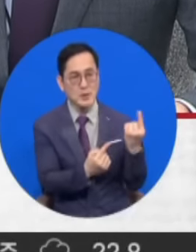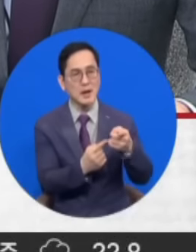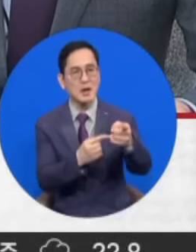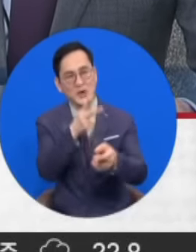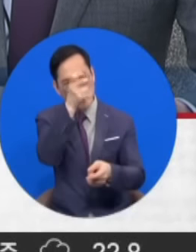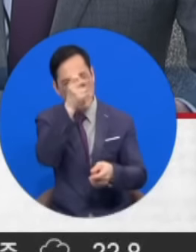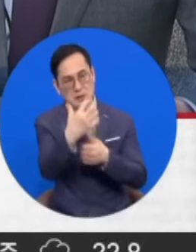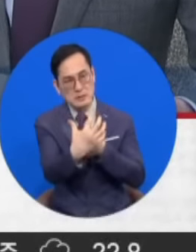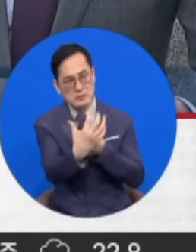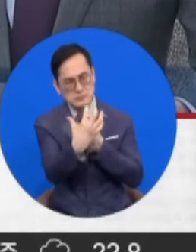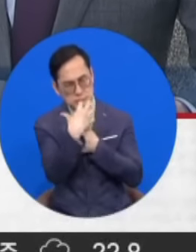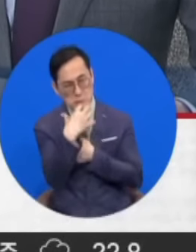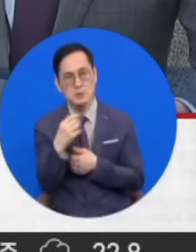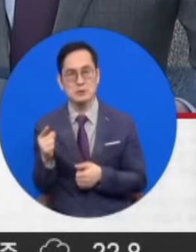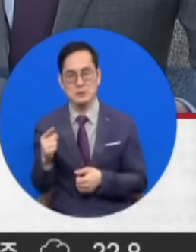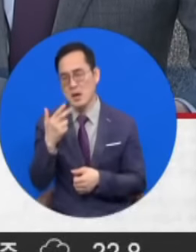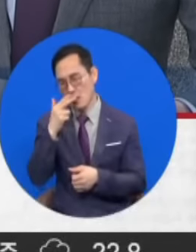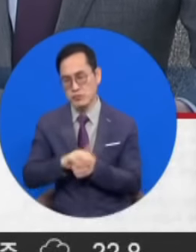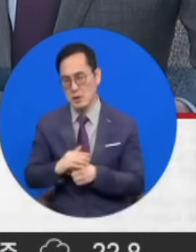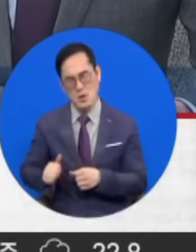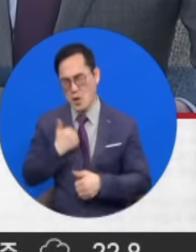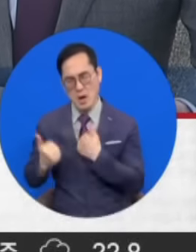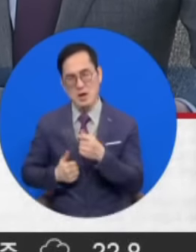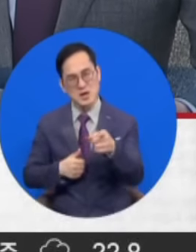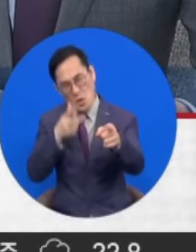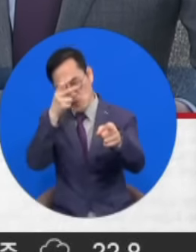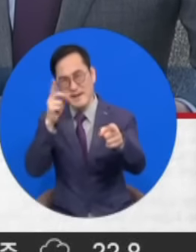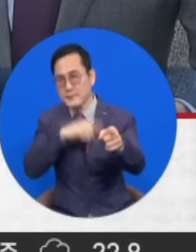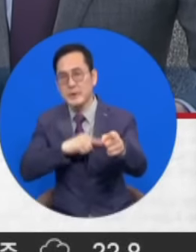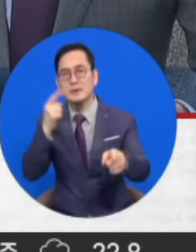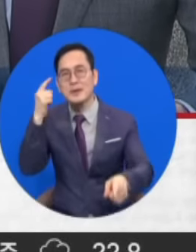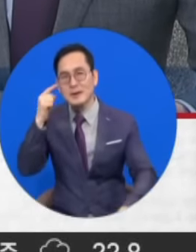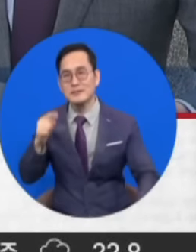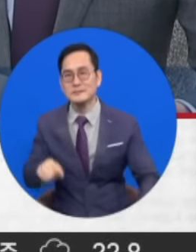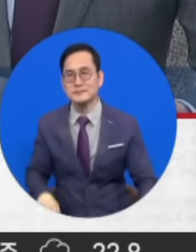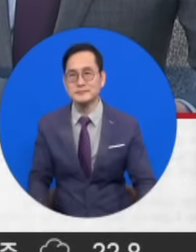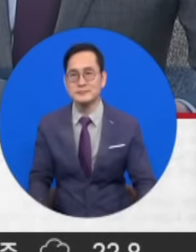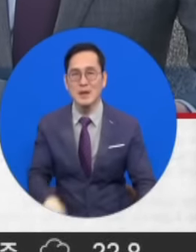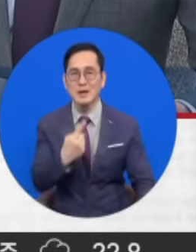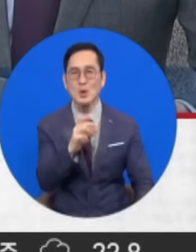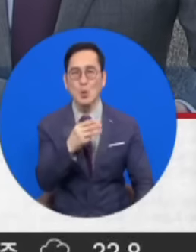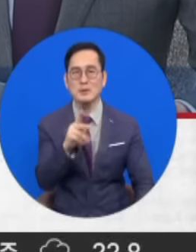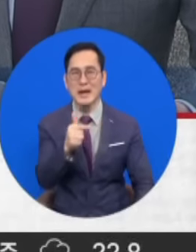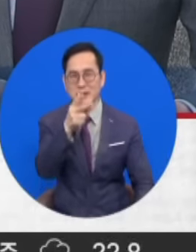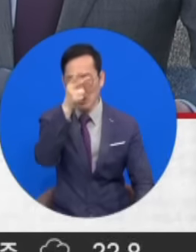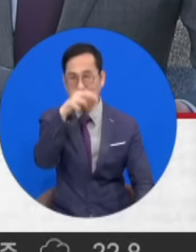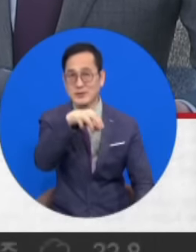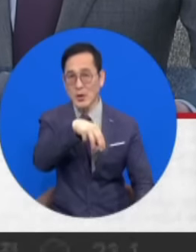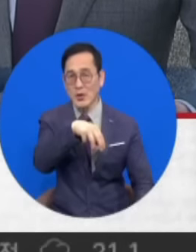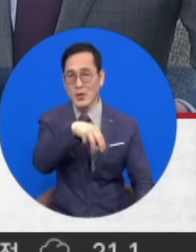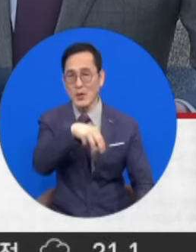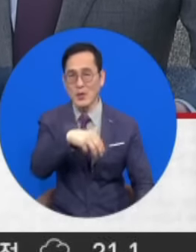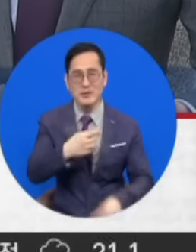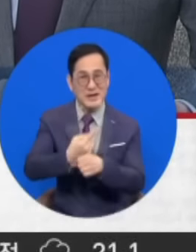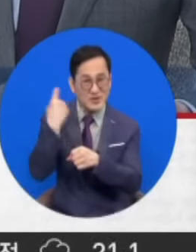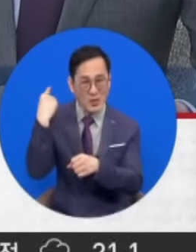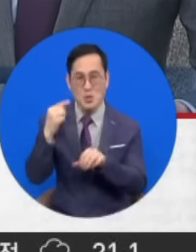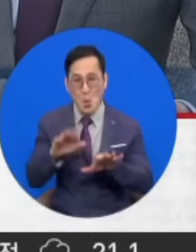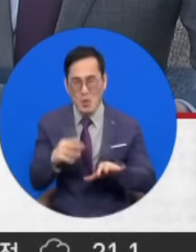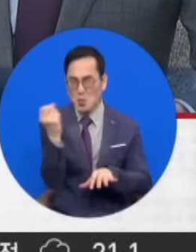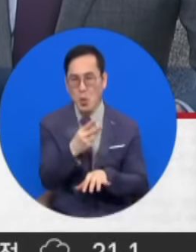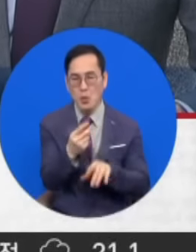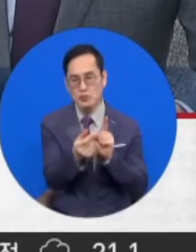이렇게 이제 상황이 나온 그렇게 된 상황이고 그리고 또 하나는 이게 화성 동탄 경찰서가 이번이 처음이 아니라 그 전에도 뭐 이때는